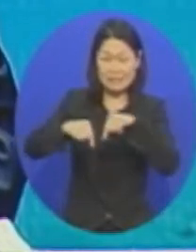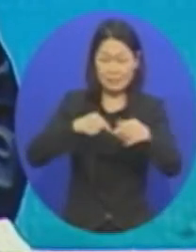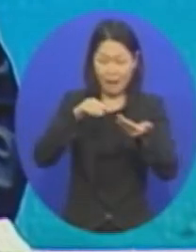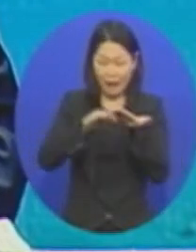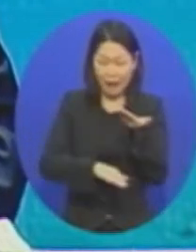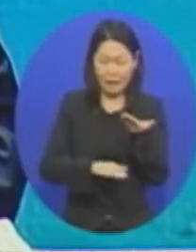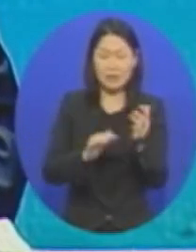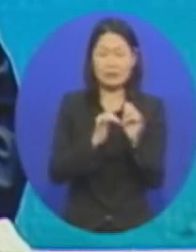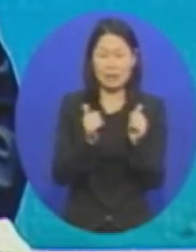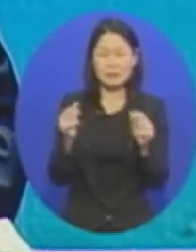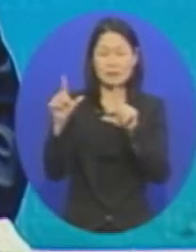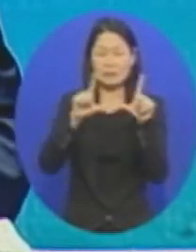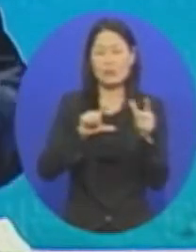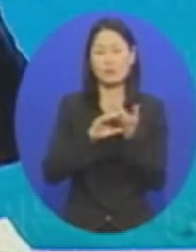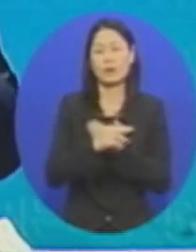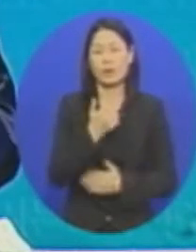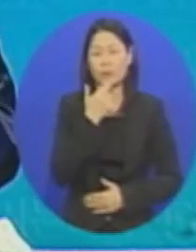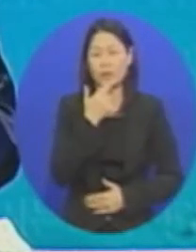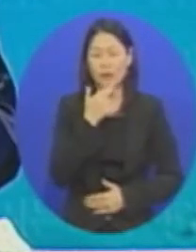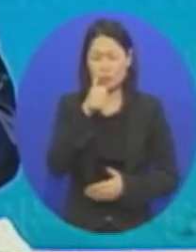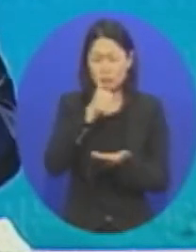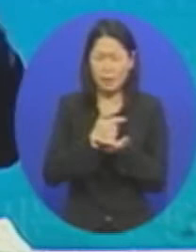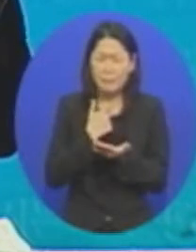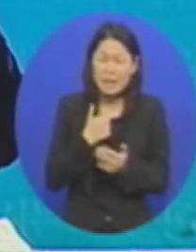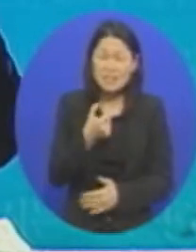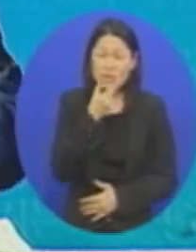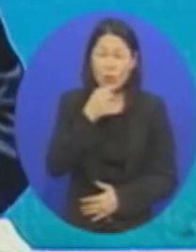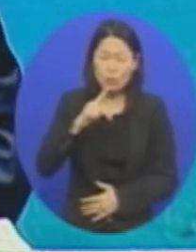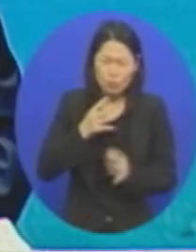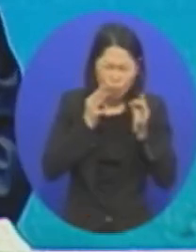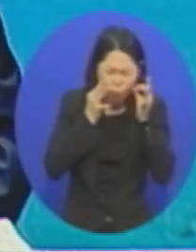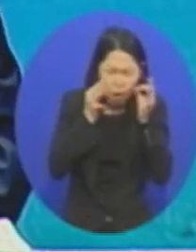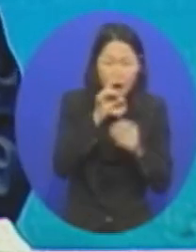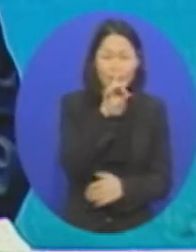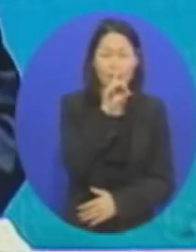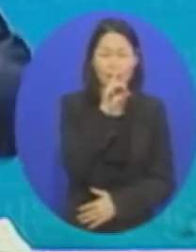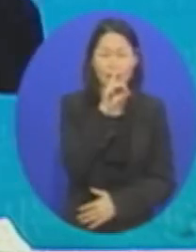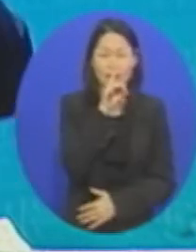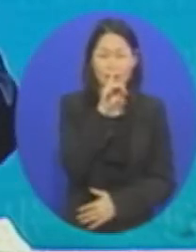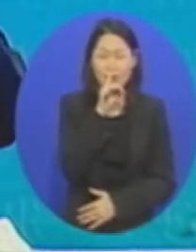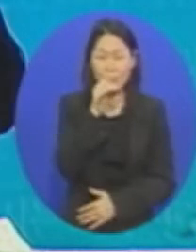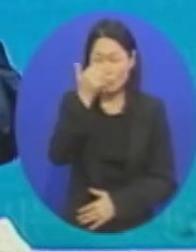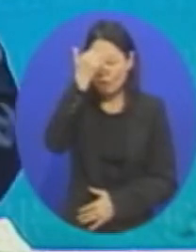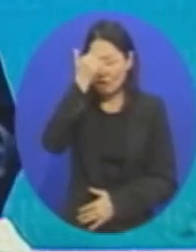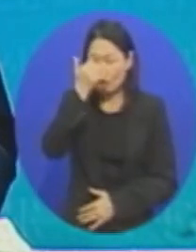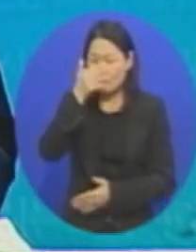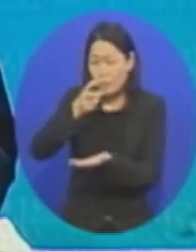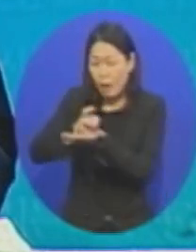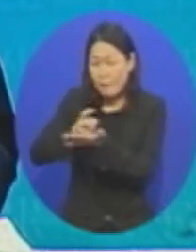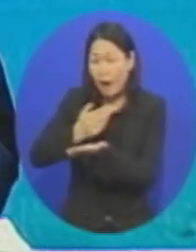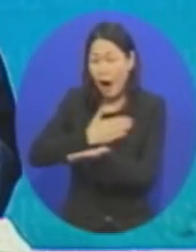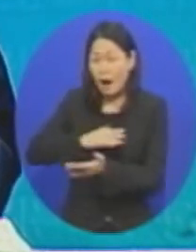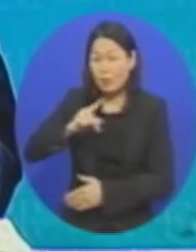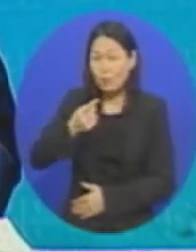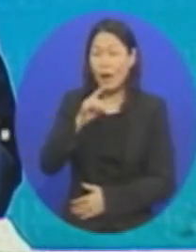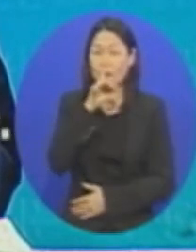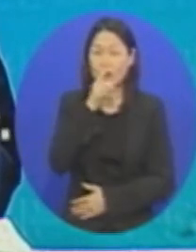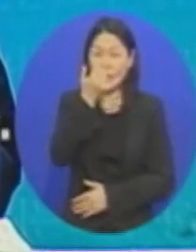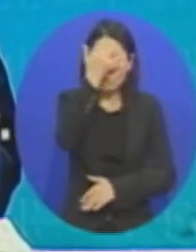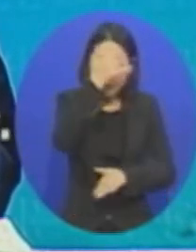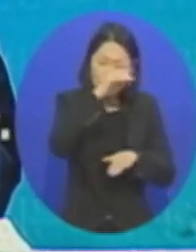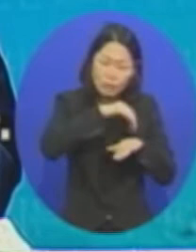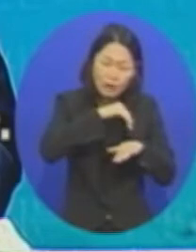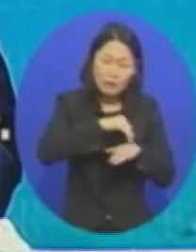수 밖에 없었어요 죄 안 짓고 싶어도 노력해도 안 돼요 율법을 알아도 안돼요 도를 닦아도 안